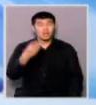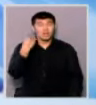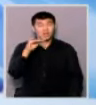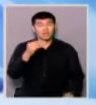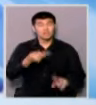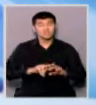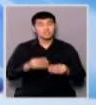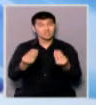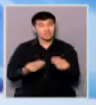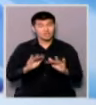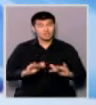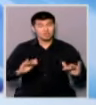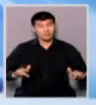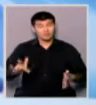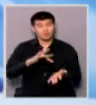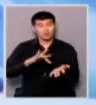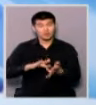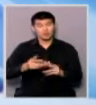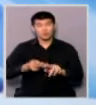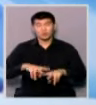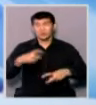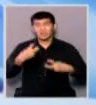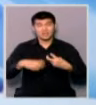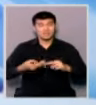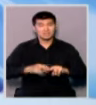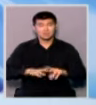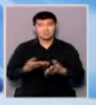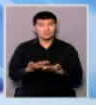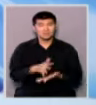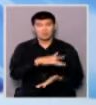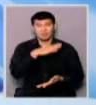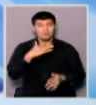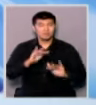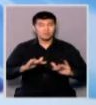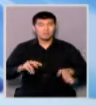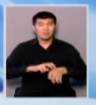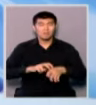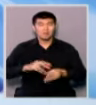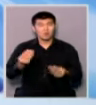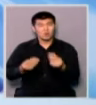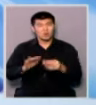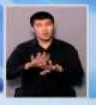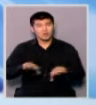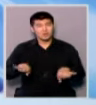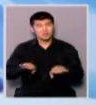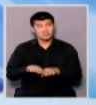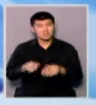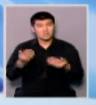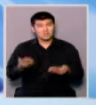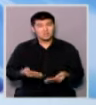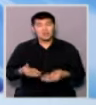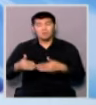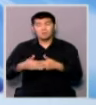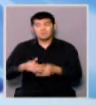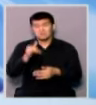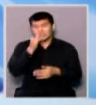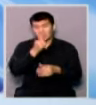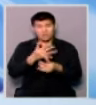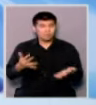Качество игровых площадок в городе не выдерживает никакой критики. Дети боятся не то, что играть, а даже подходить к